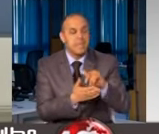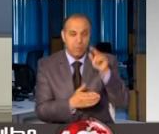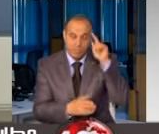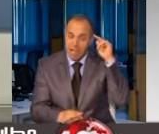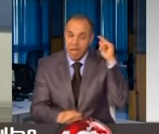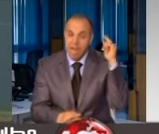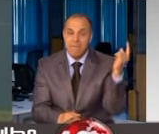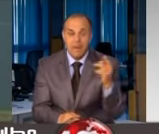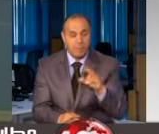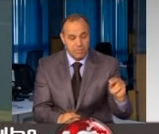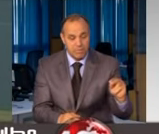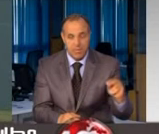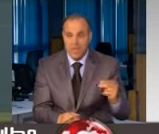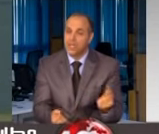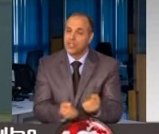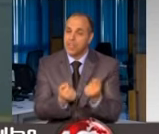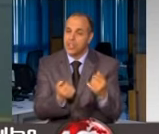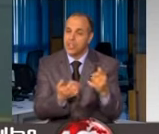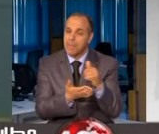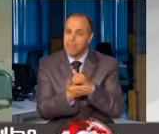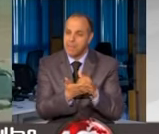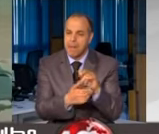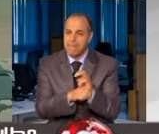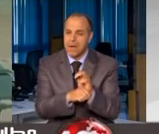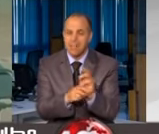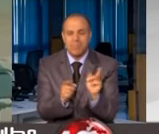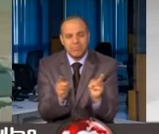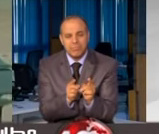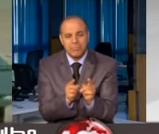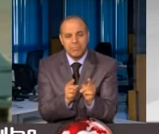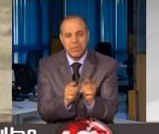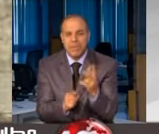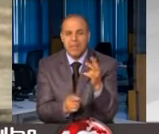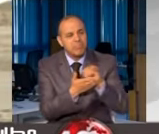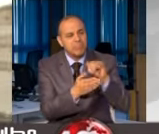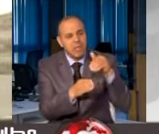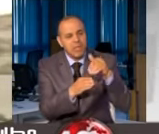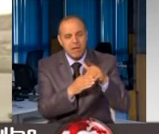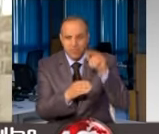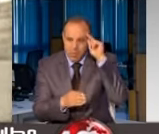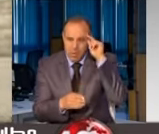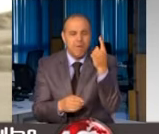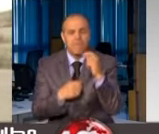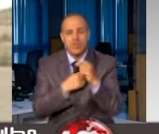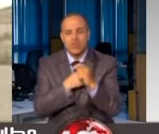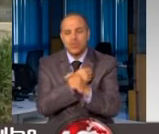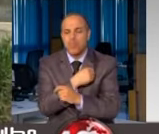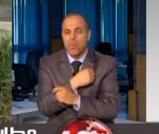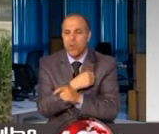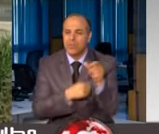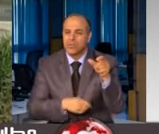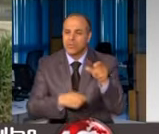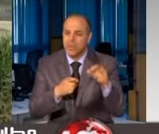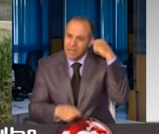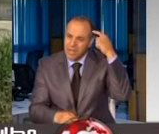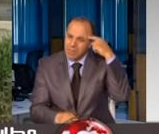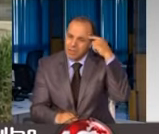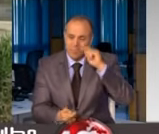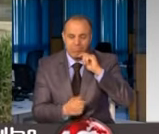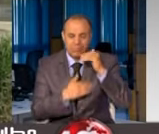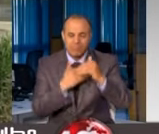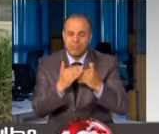الدولية. نشاط هذا المطار بقي مقتصرا على 3 رحلات داخلية في الأسبوع، وأبناء الجهة يأملون في